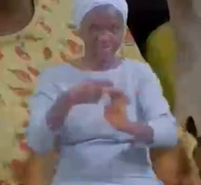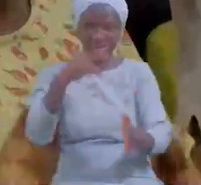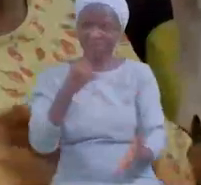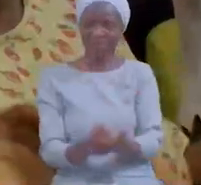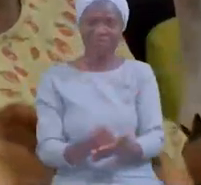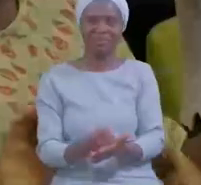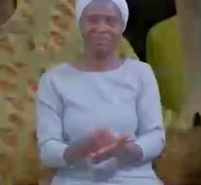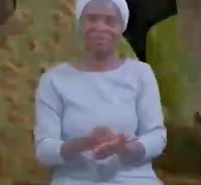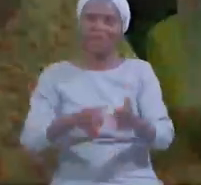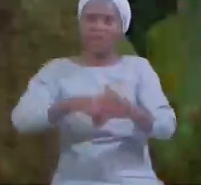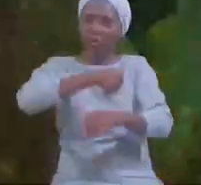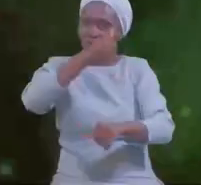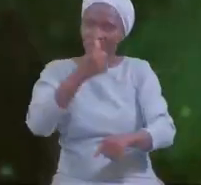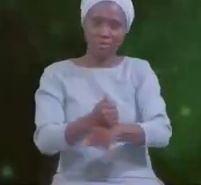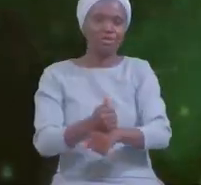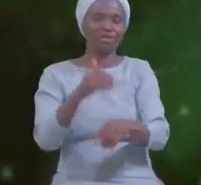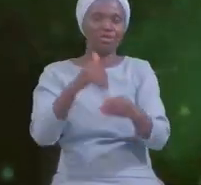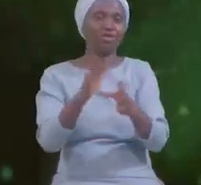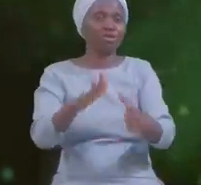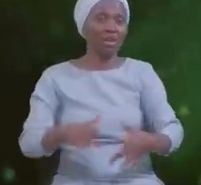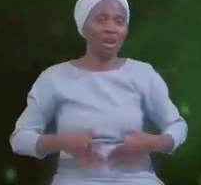vie. Où êtes-vous?